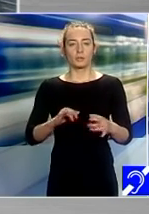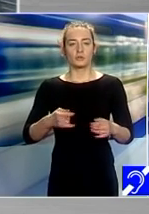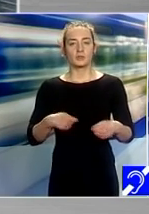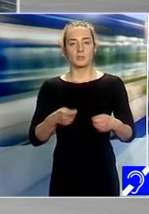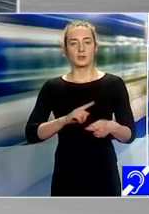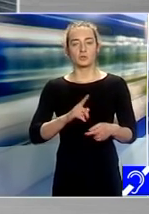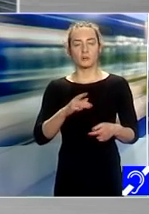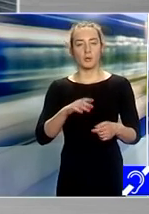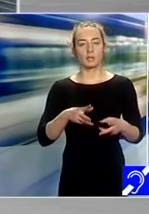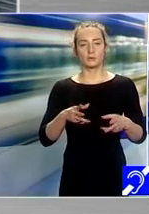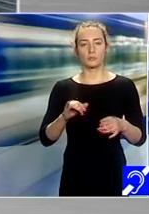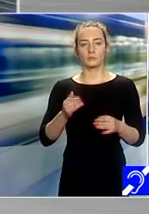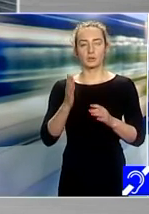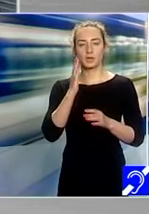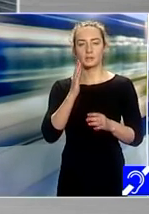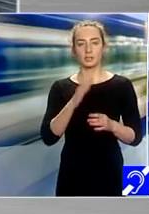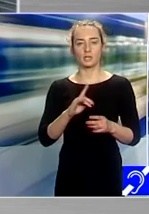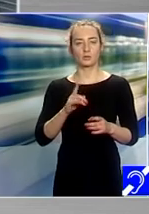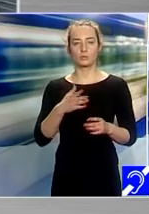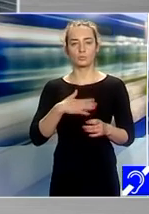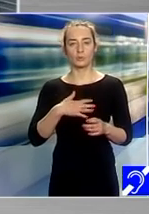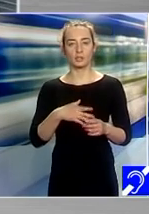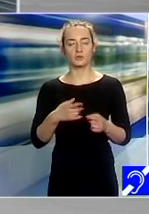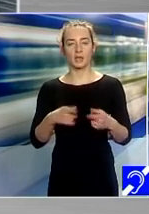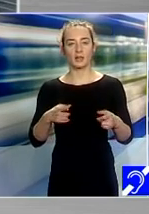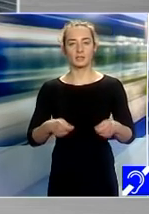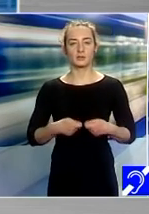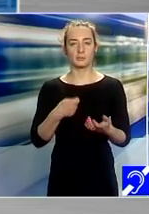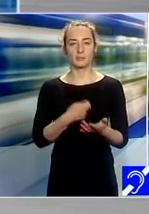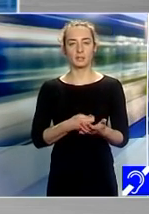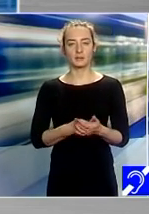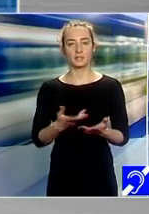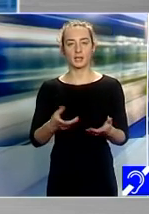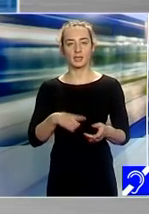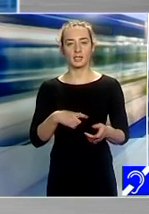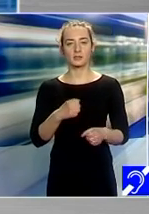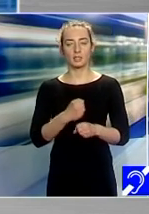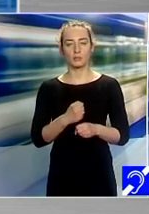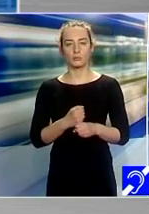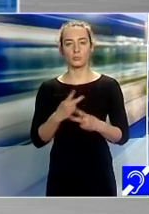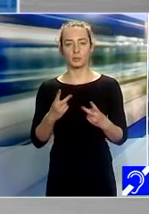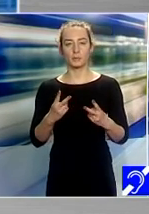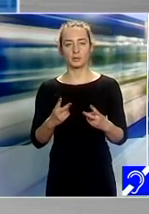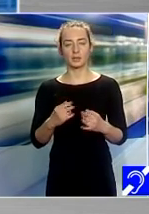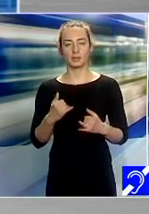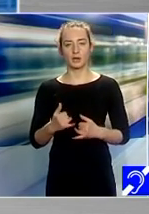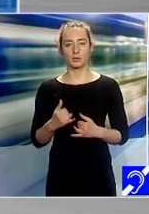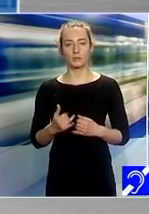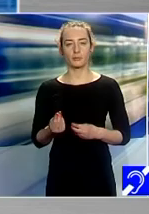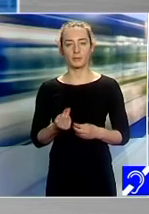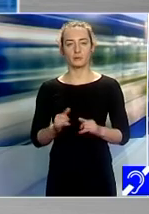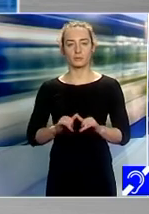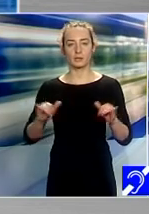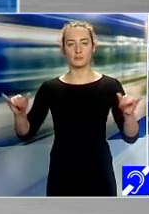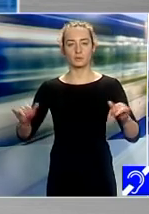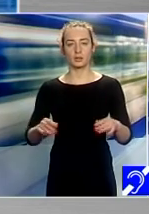numai drumul, cazare și ce mai este pe aici și nu dorește alte subvenții. Ceea ce este un lucru foarte important la ora actuală pentru